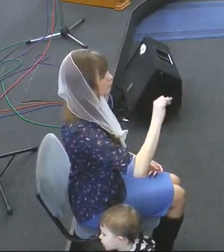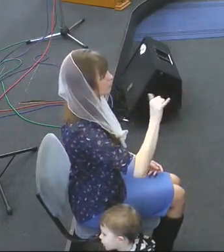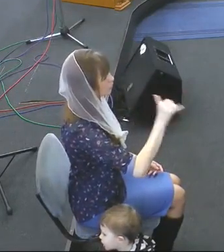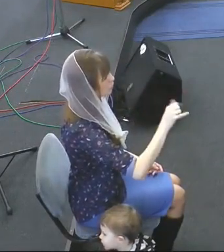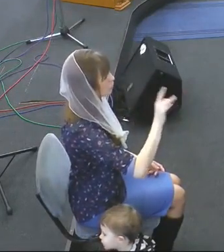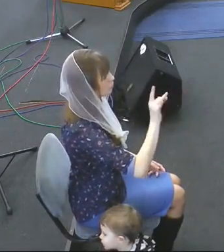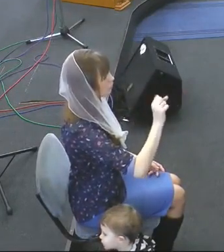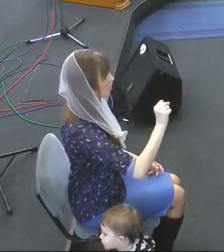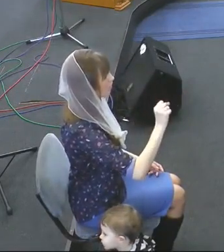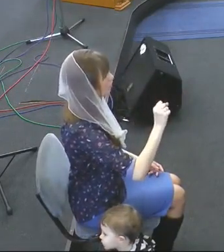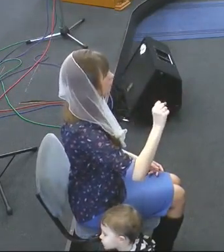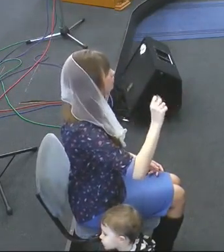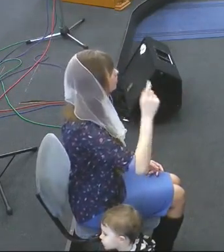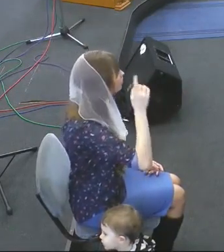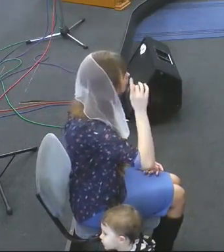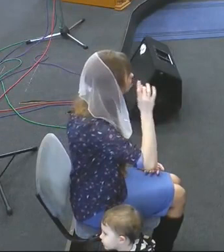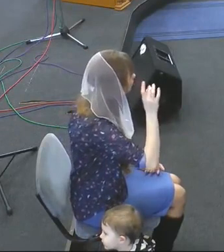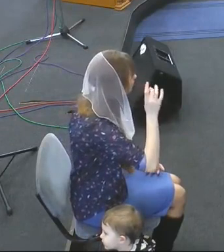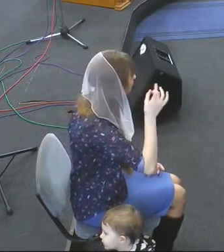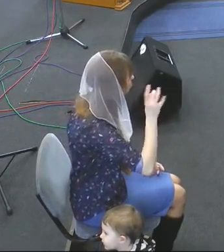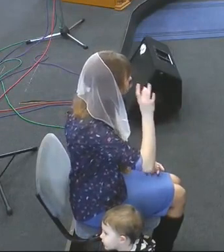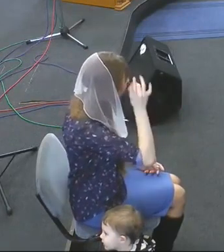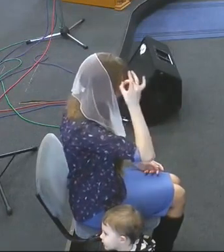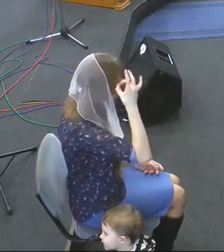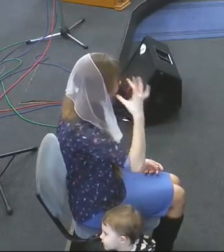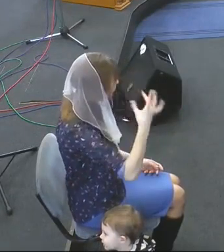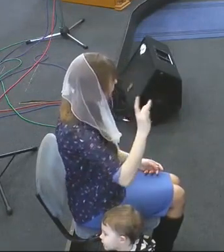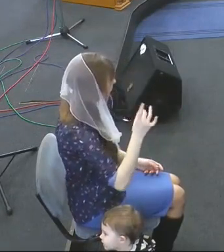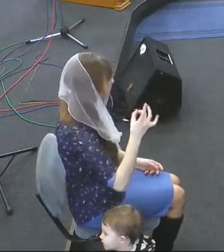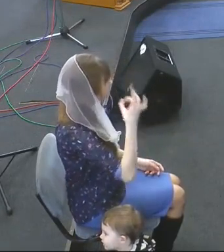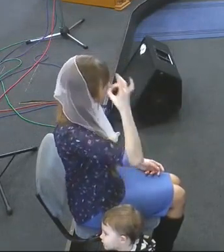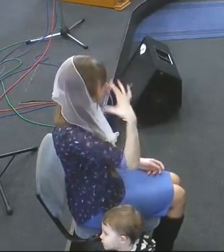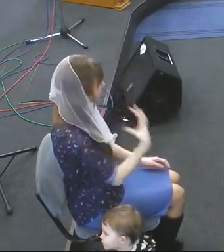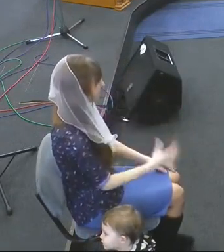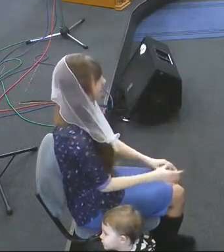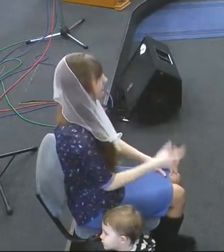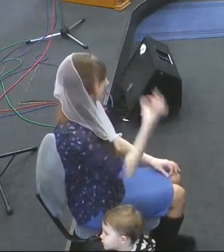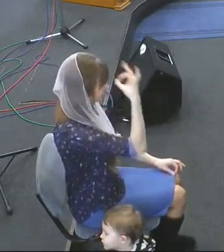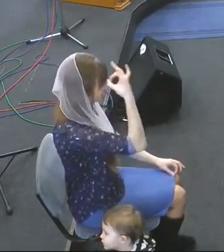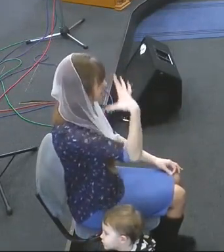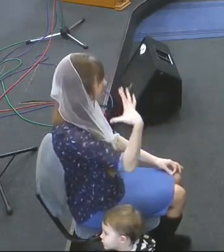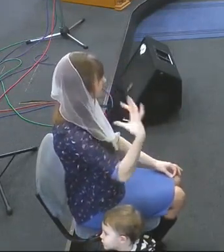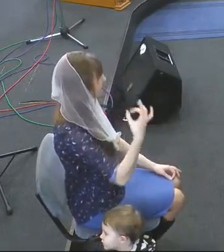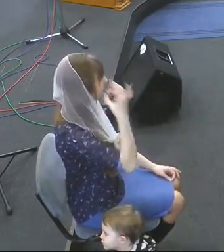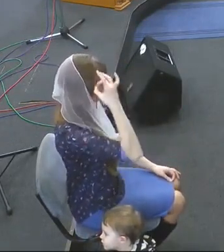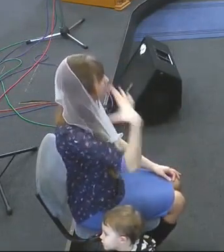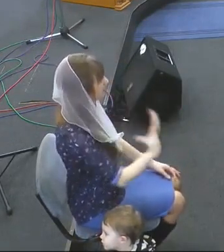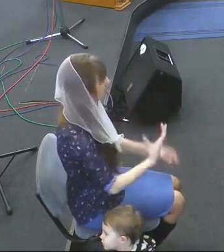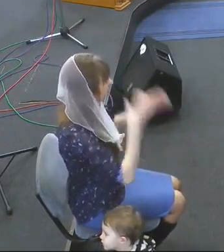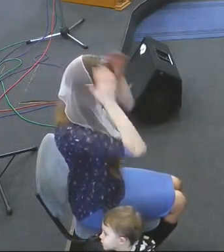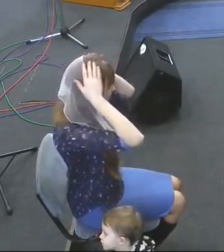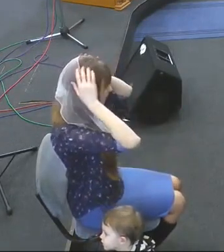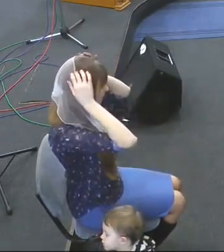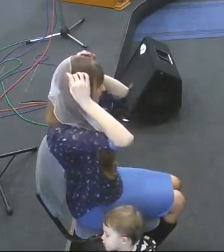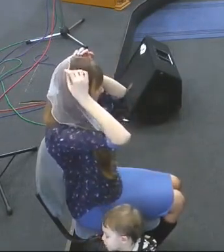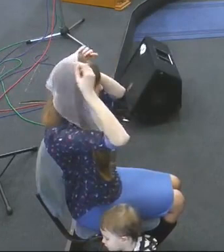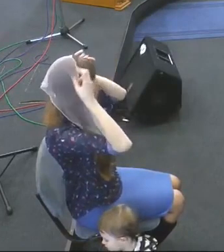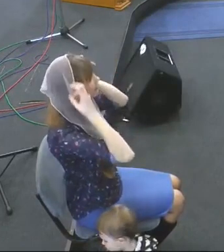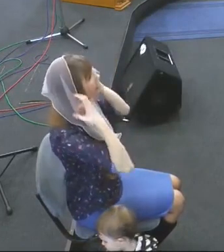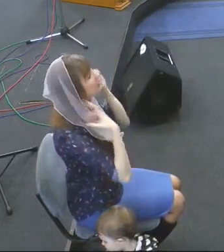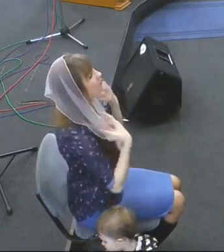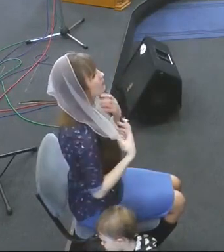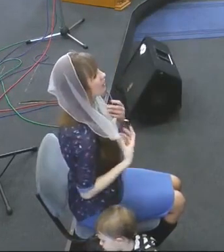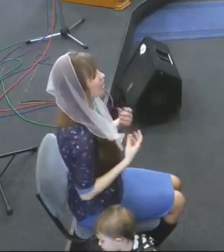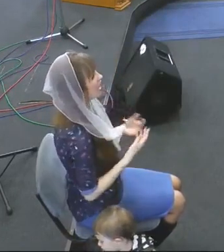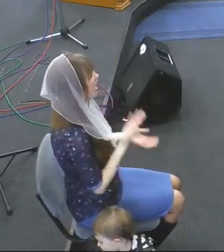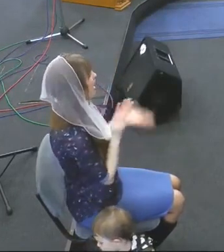Не тільки ж поганий, правда? Але не так все добре, як було. Тут, здається, якщо знати тільки факти, хоч брида до